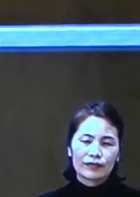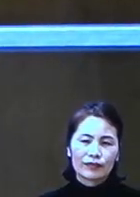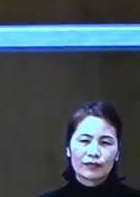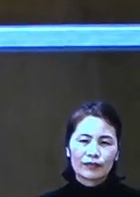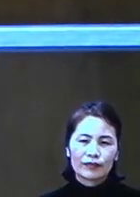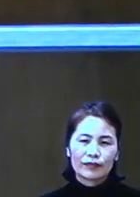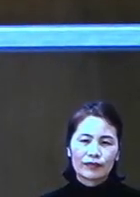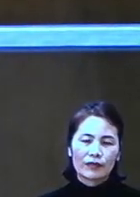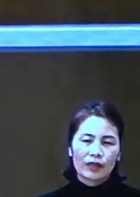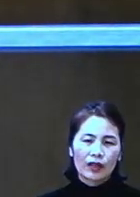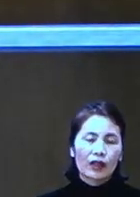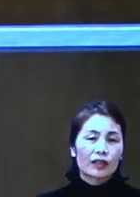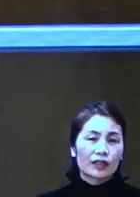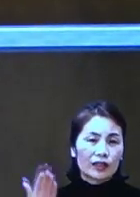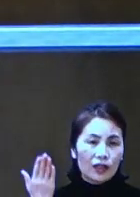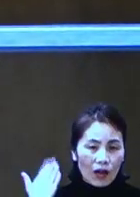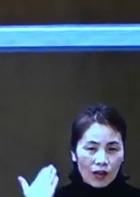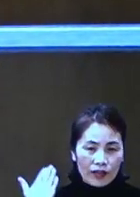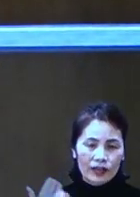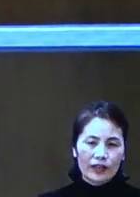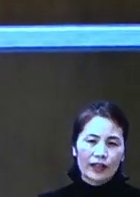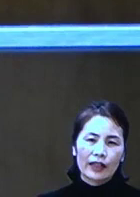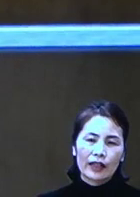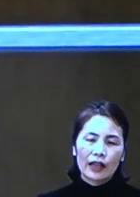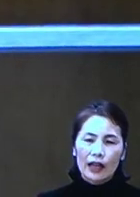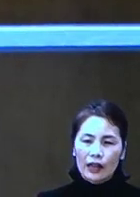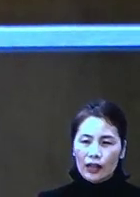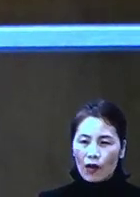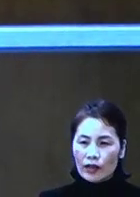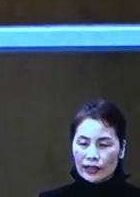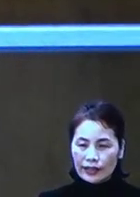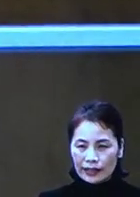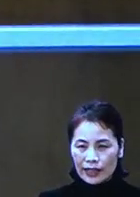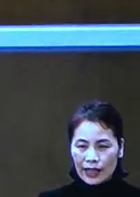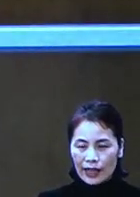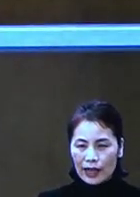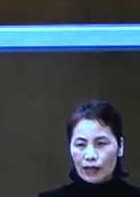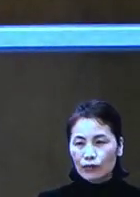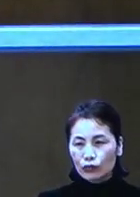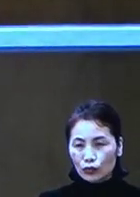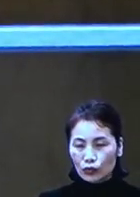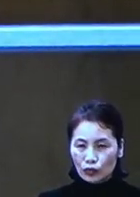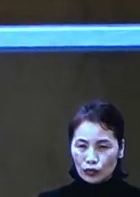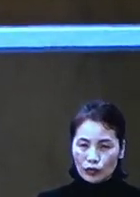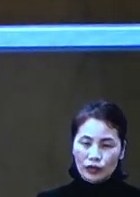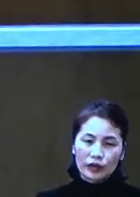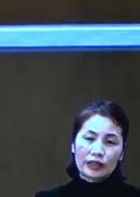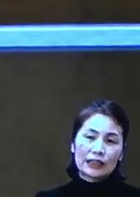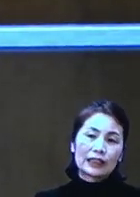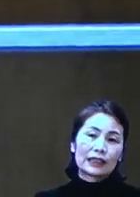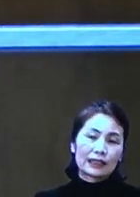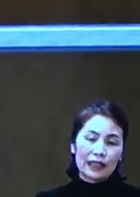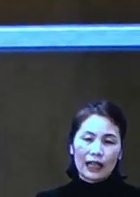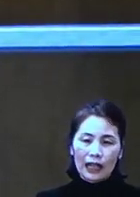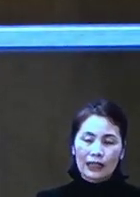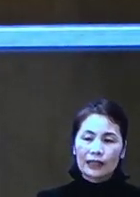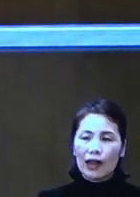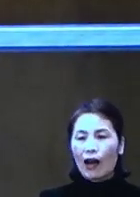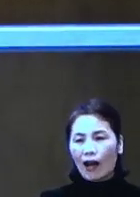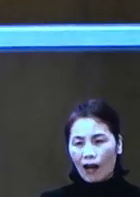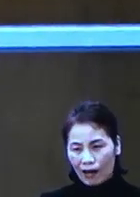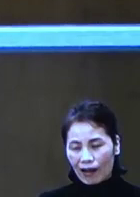전 경제부지사는 공식 취임 하루 전 술작 투천 논란으로 자리에서 물러나기까지